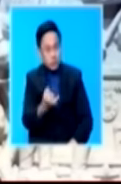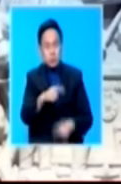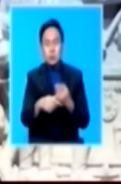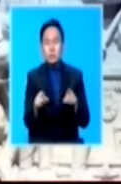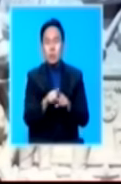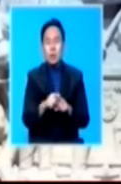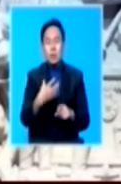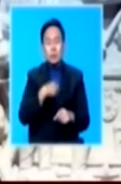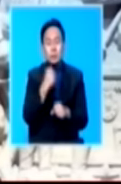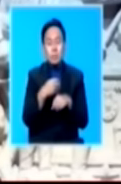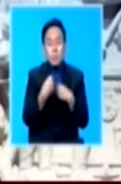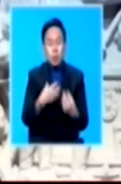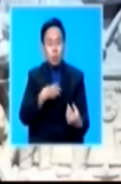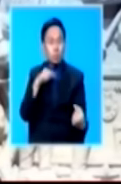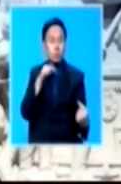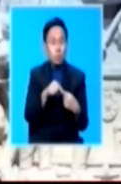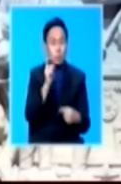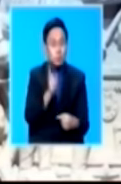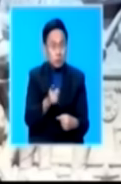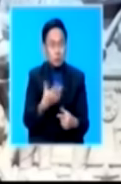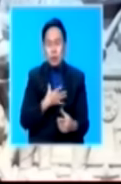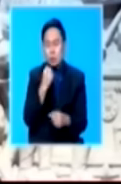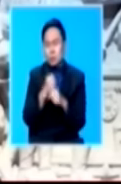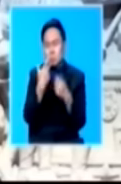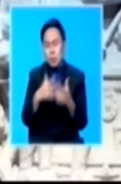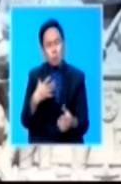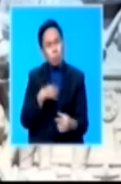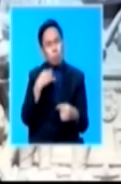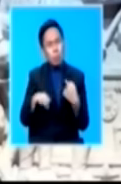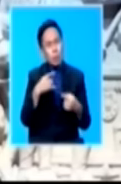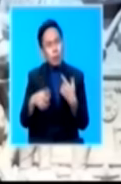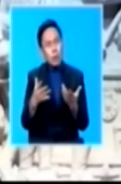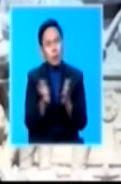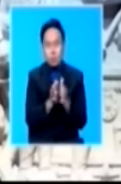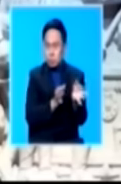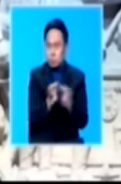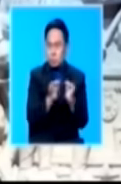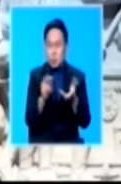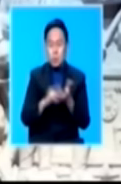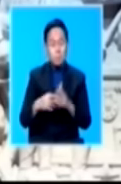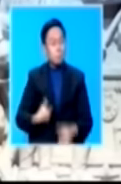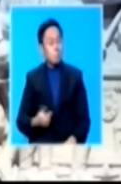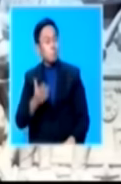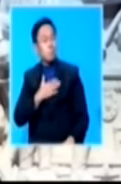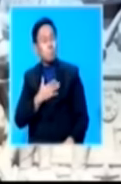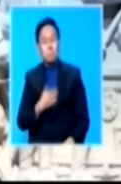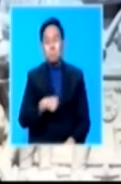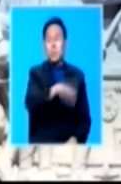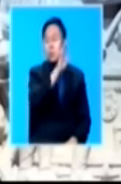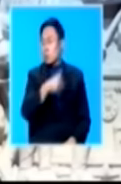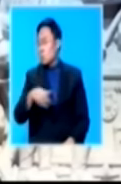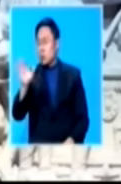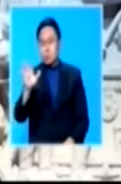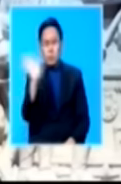งความต้องการหรือไม่นะถ้าเขาไม่เข้าใจก็ต้องอธิบายเขานะครับไม่ใช่ก็ต่างคนต่างก็ปล่อยกันไปแล้วก็ทะเลาะกันหยุด